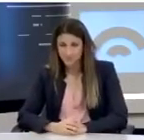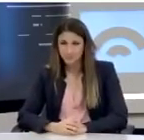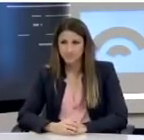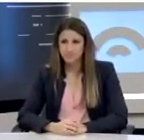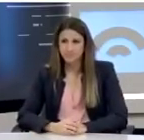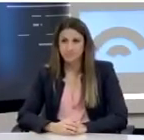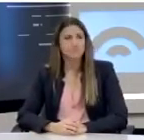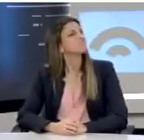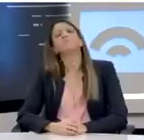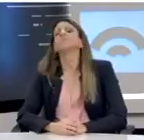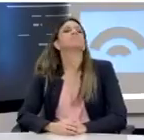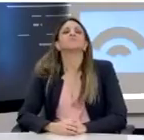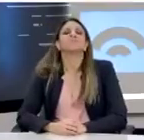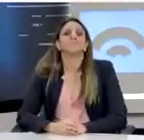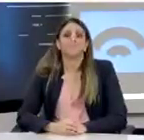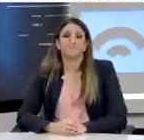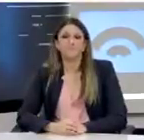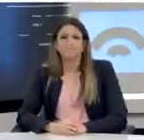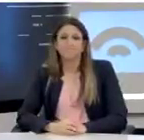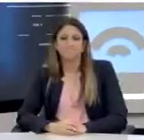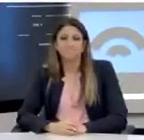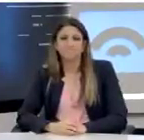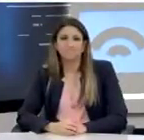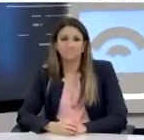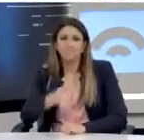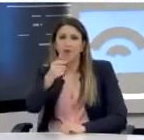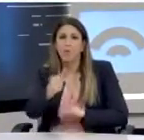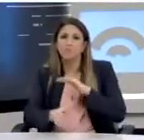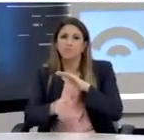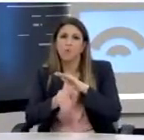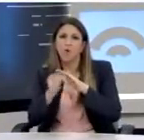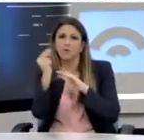Δεν πρόκειται όμως... Ήσυχα, παρακαλώ, ήσυχα.